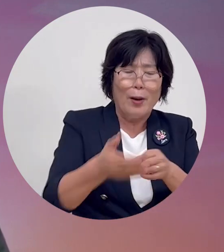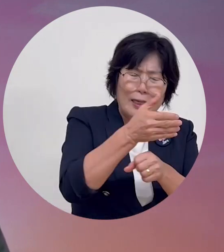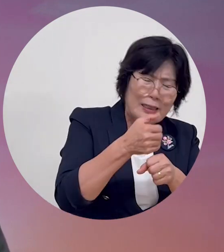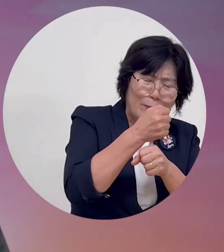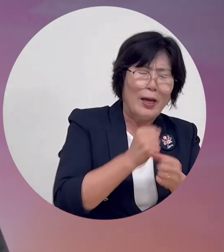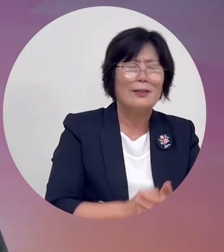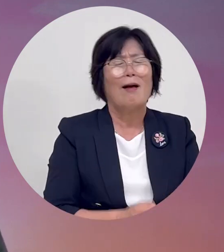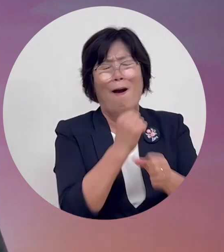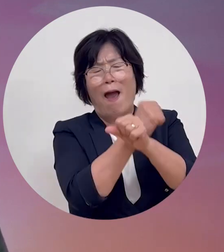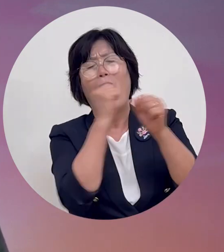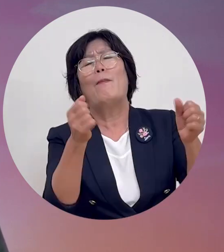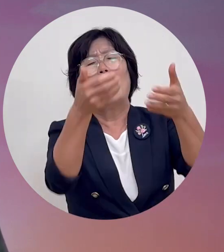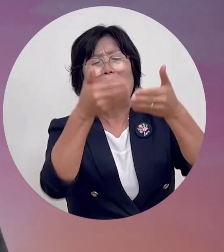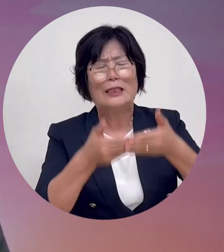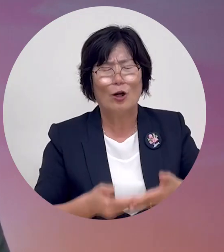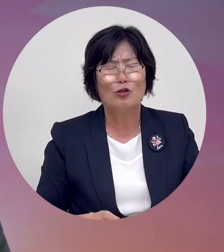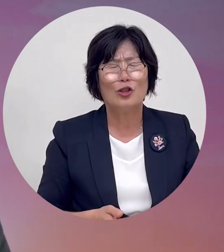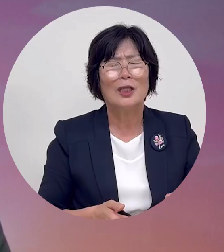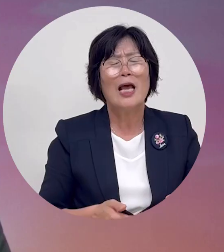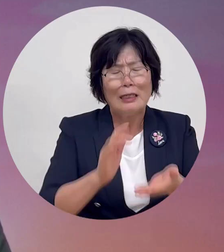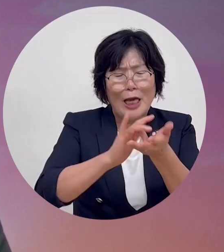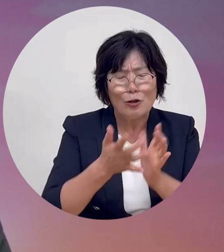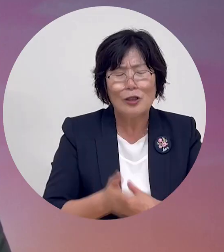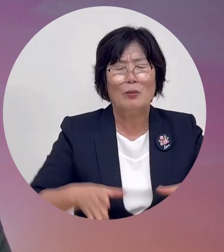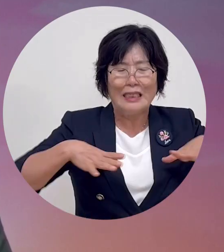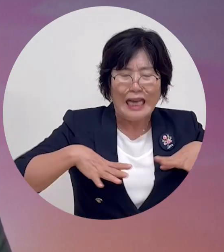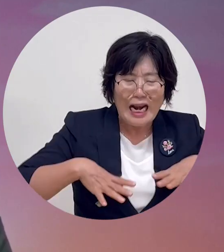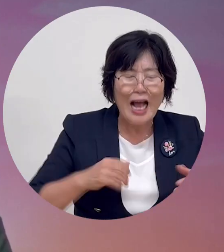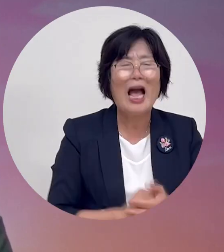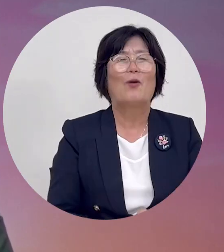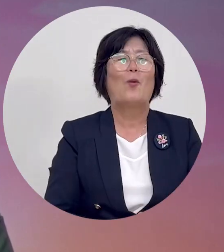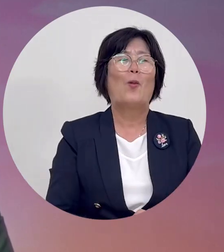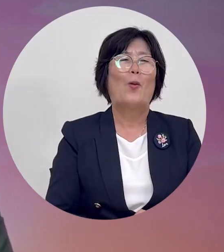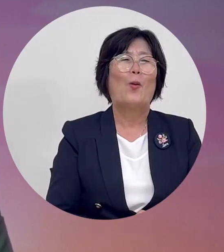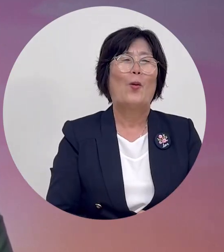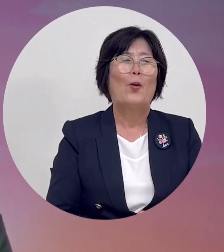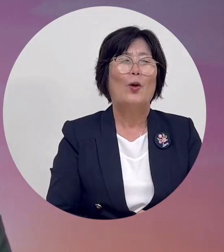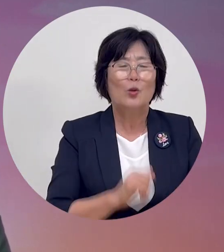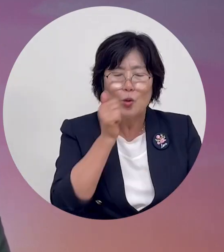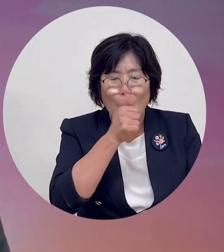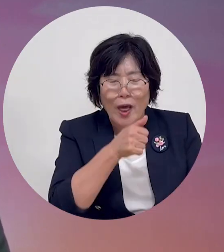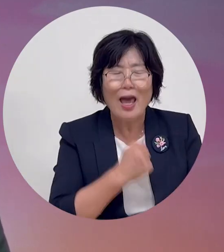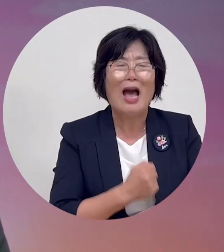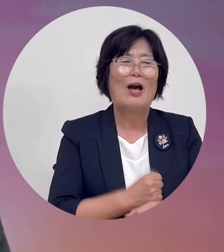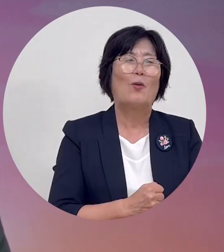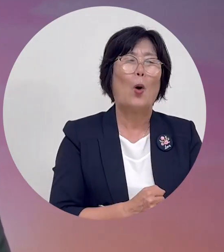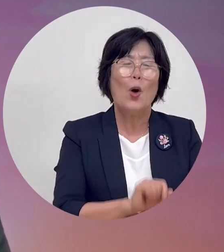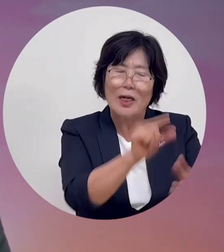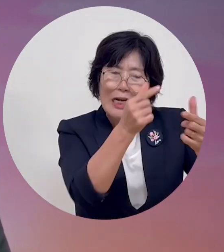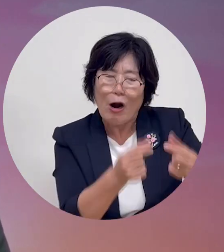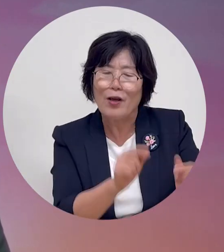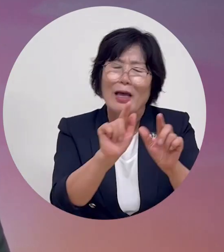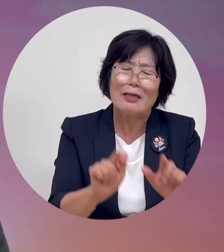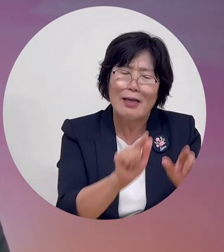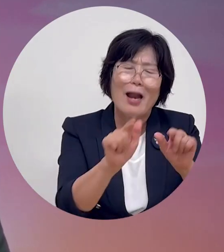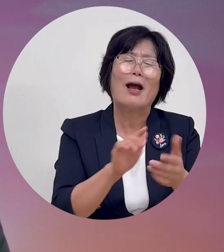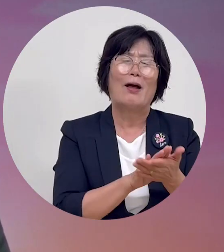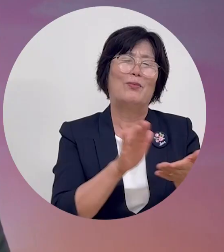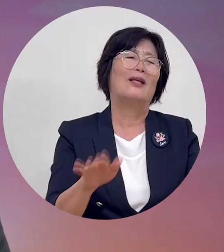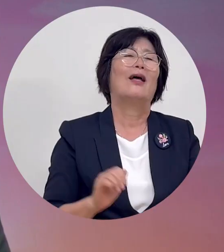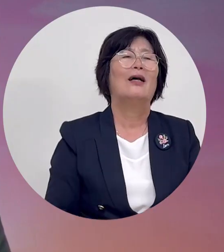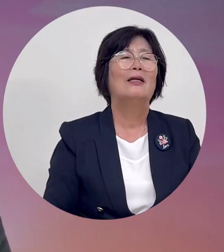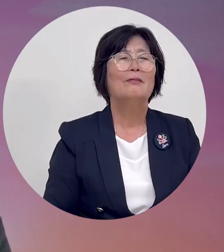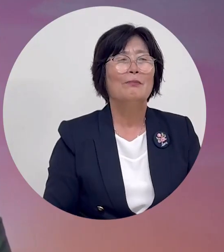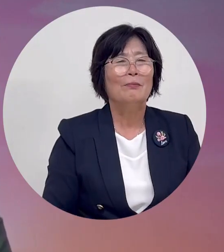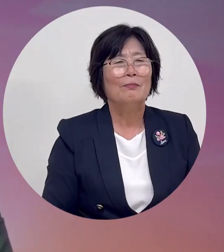예수님을 자랑하겠어요? 자랑 안 하겠어요? 자랑하고 그렇게 살아가는 거예요.